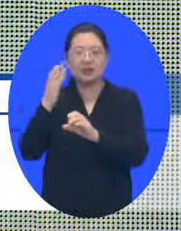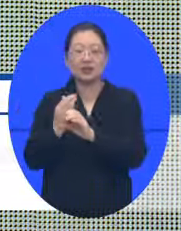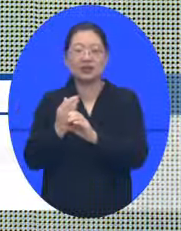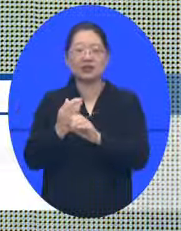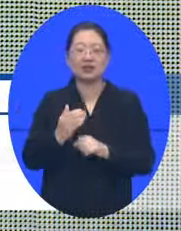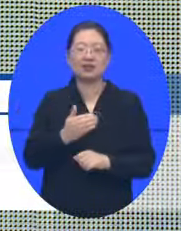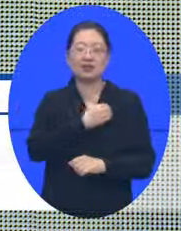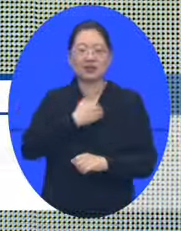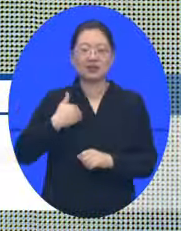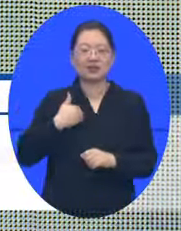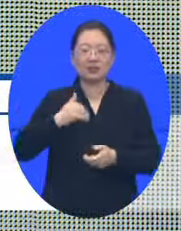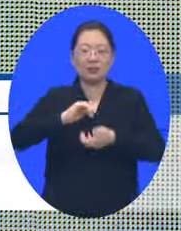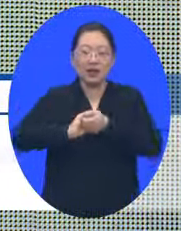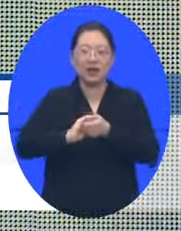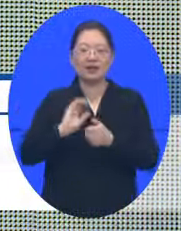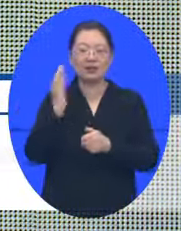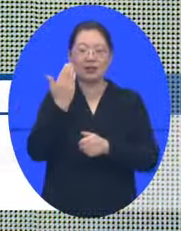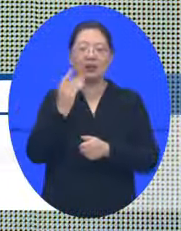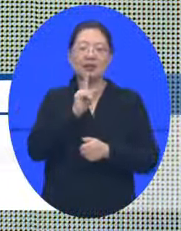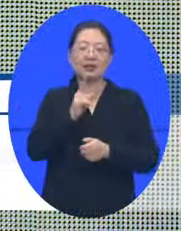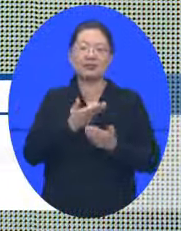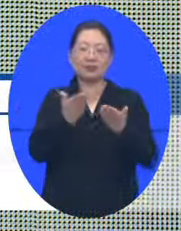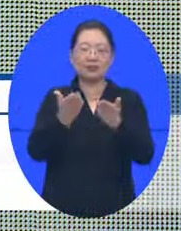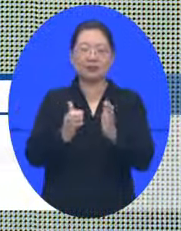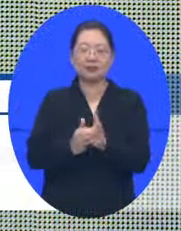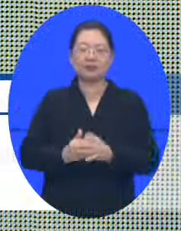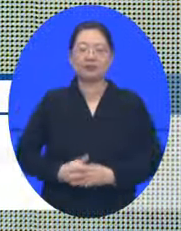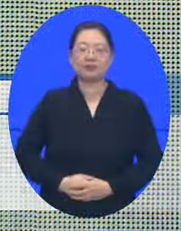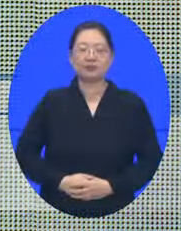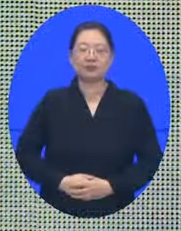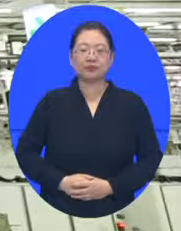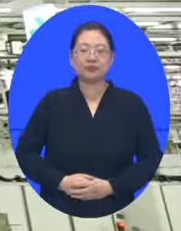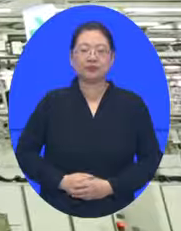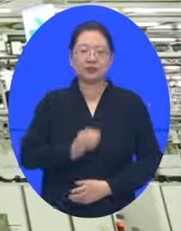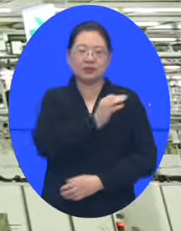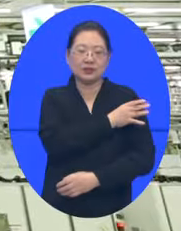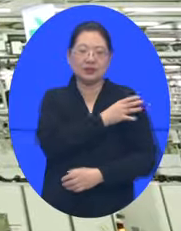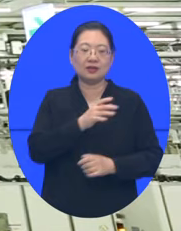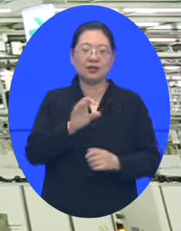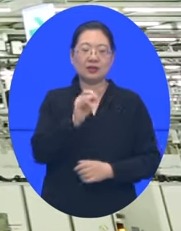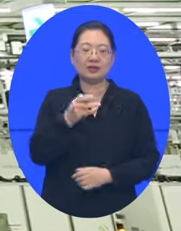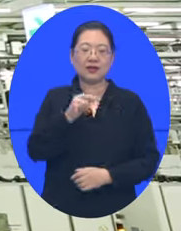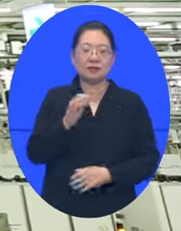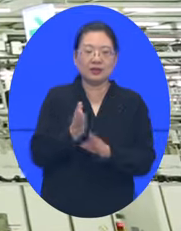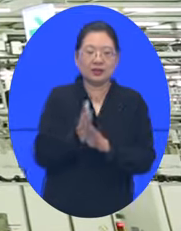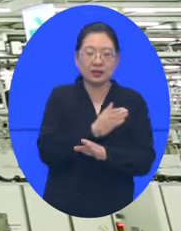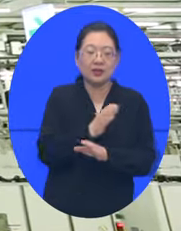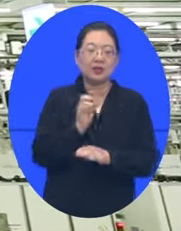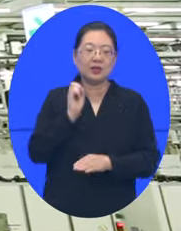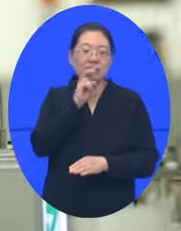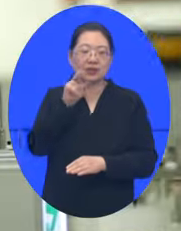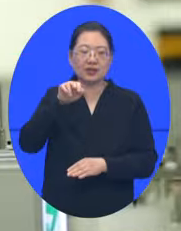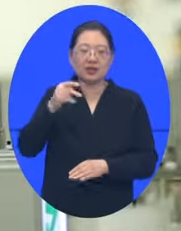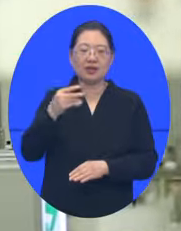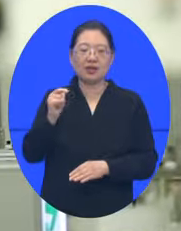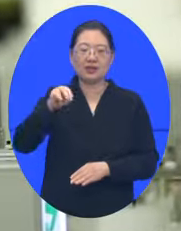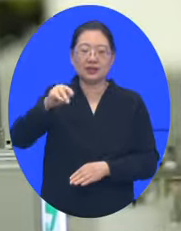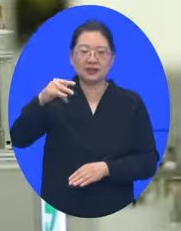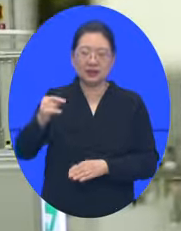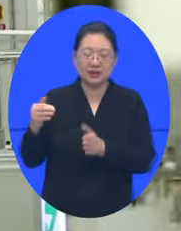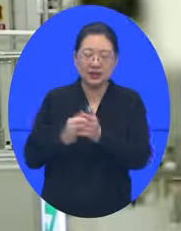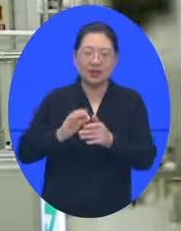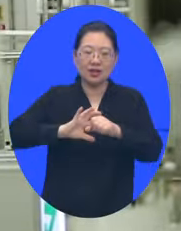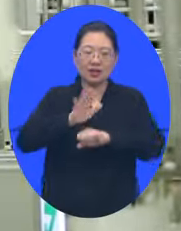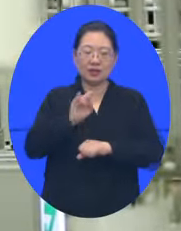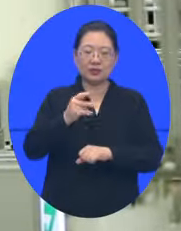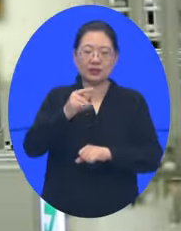것으로 예상됩니다. 든든한 파트너가 되겠다는 말씀드립니다. 부천의 터를 확장한 온세미부터 용인 반도체